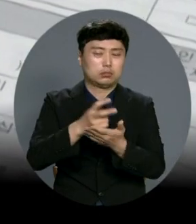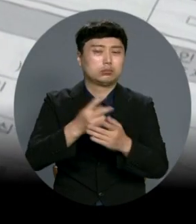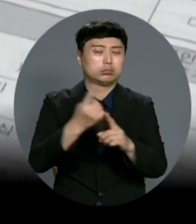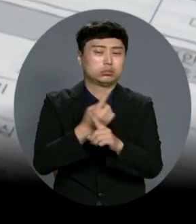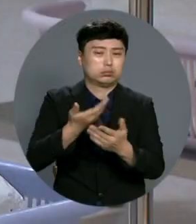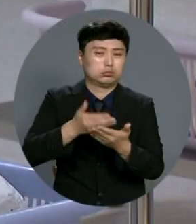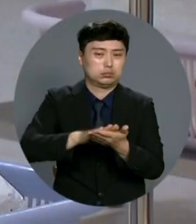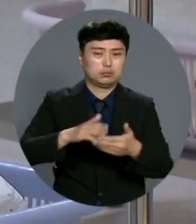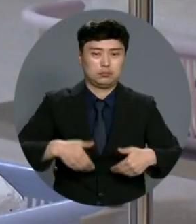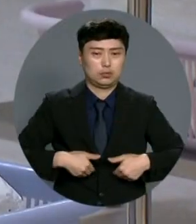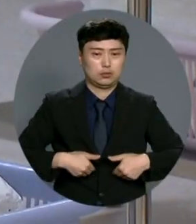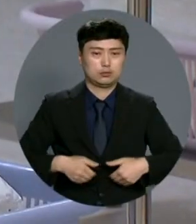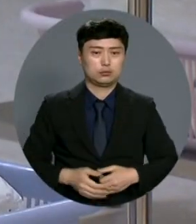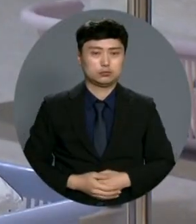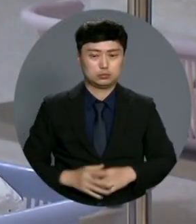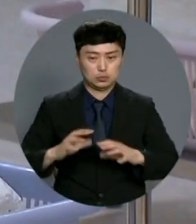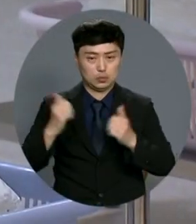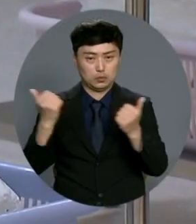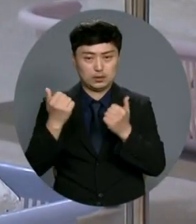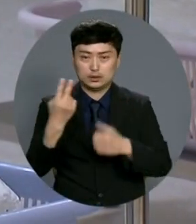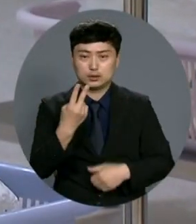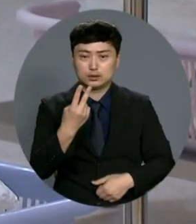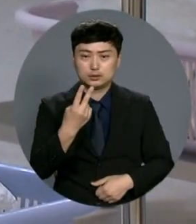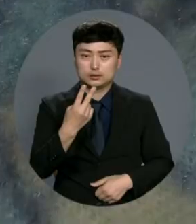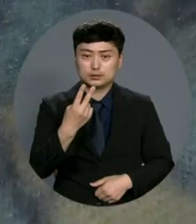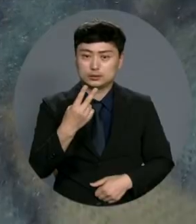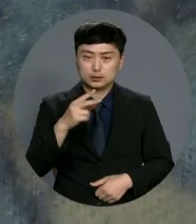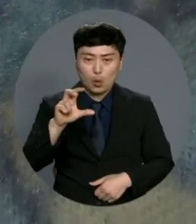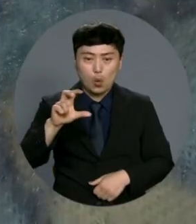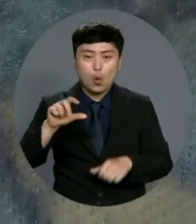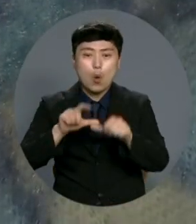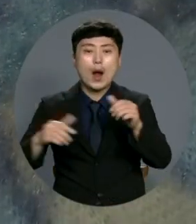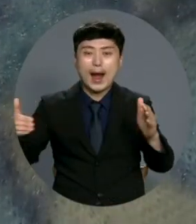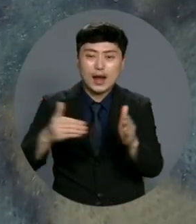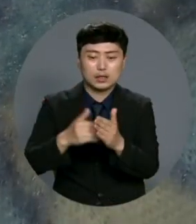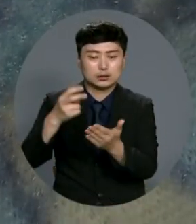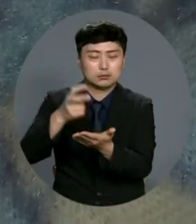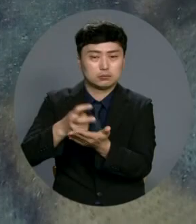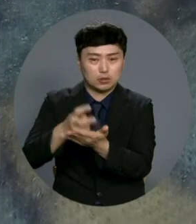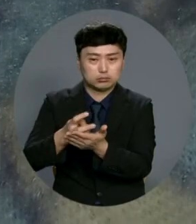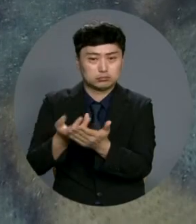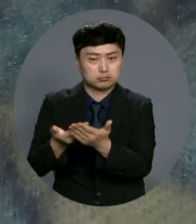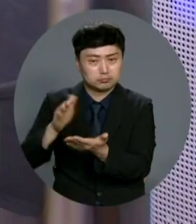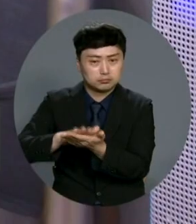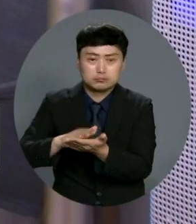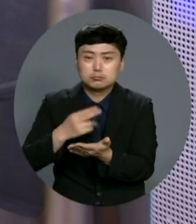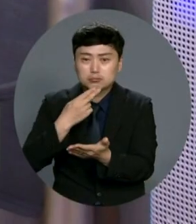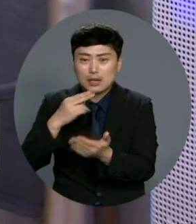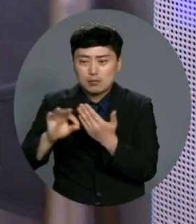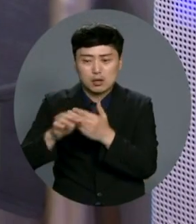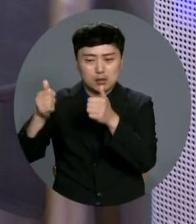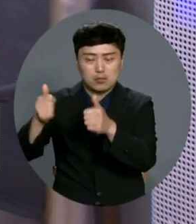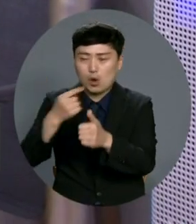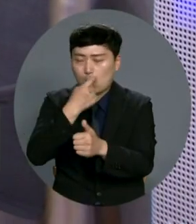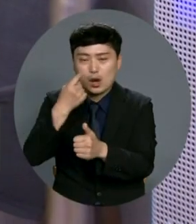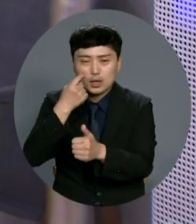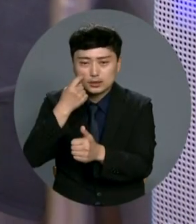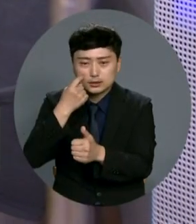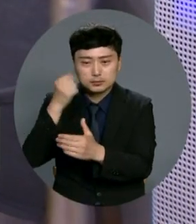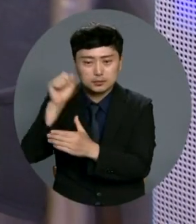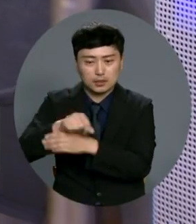필요성이 있습니다 국회가 2025년 5월까지 개선된 법을 만들지 않으면 법원 확인서를 받아